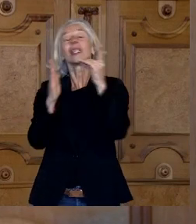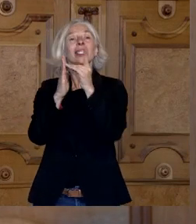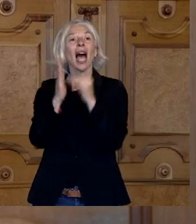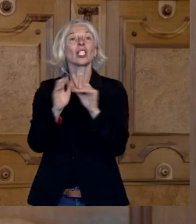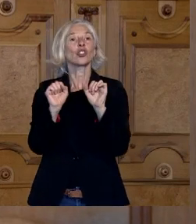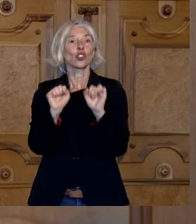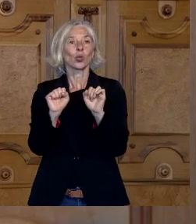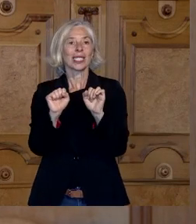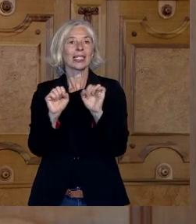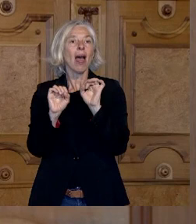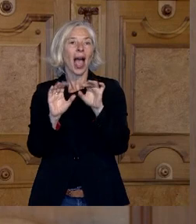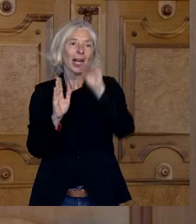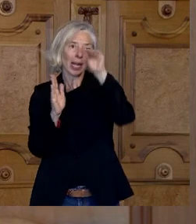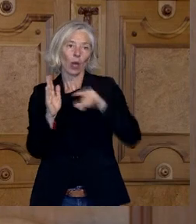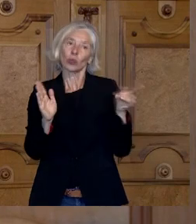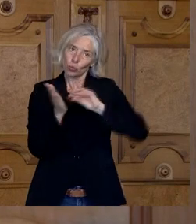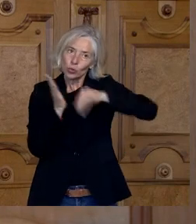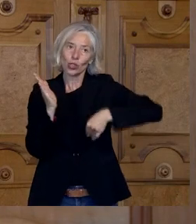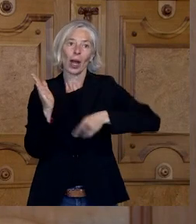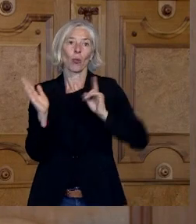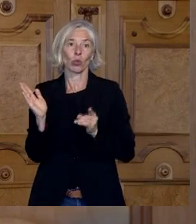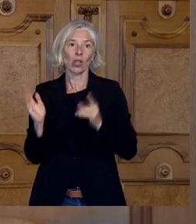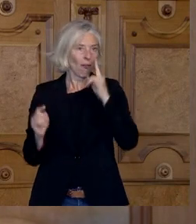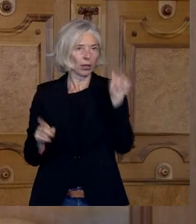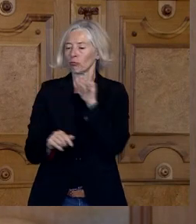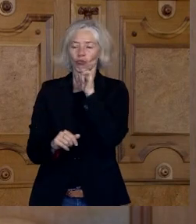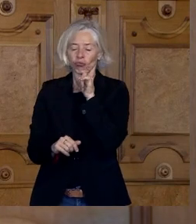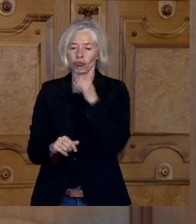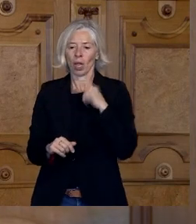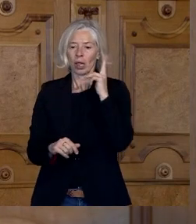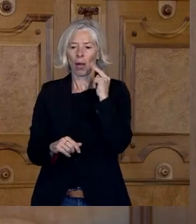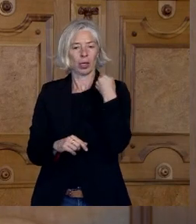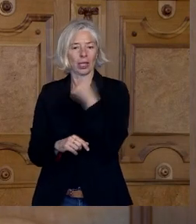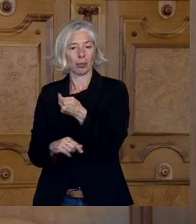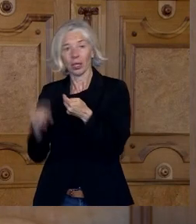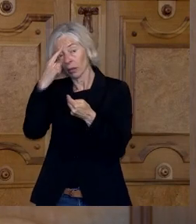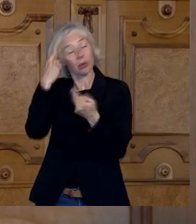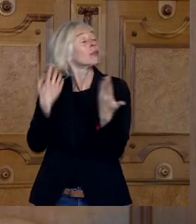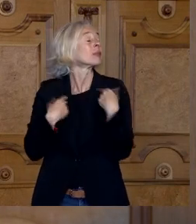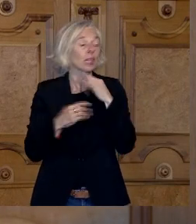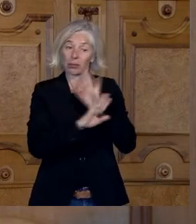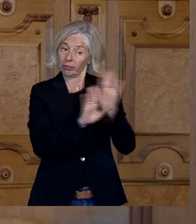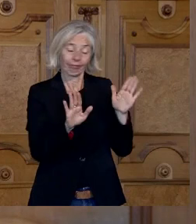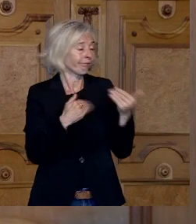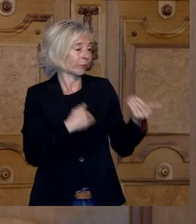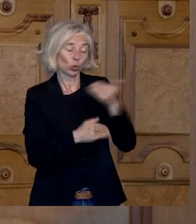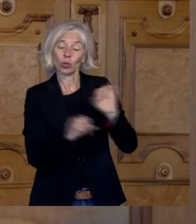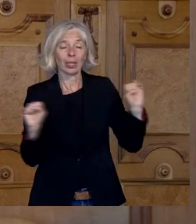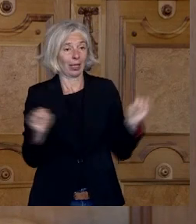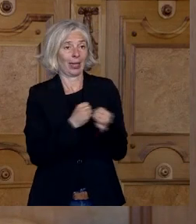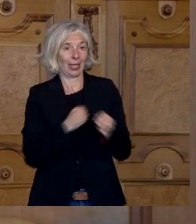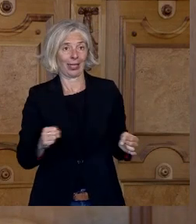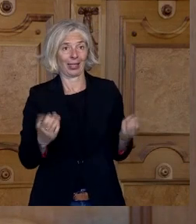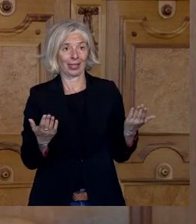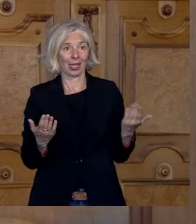wir den Besuch für den Tag nicht ermöglichen können und werden uns beraten in der Stadtverwaltung. Ich